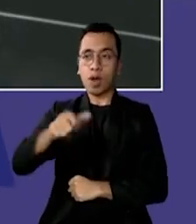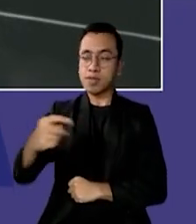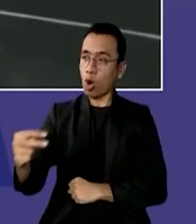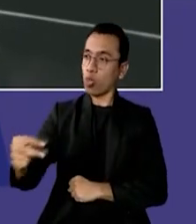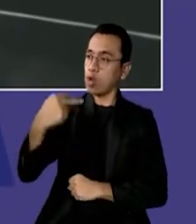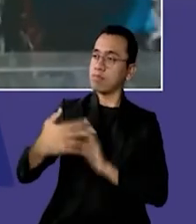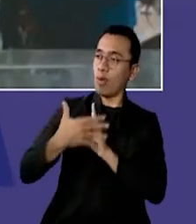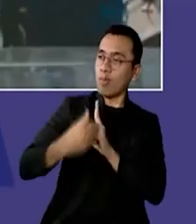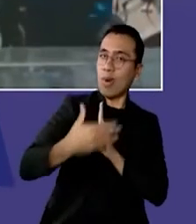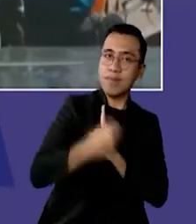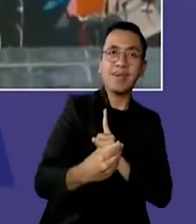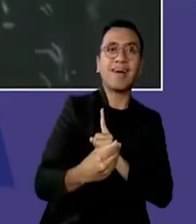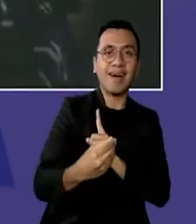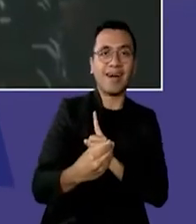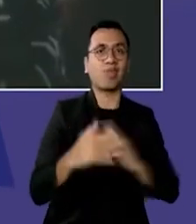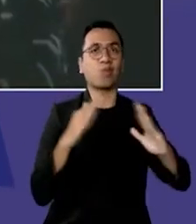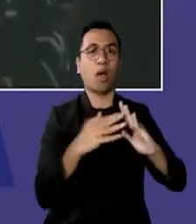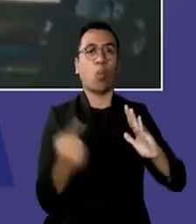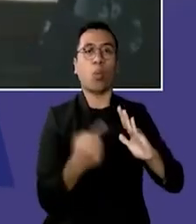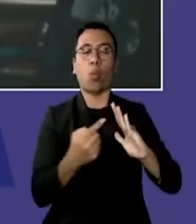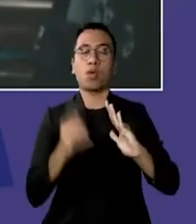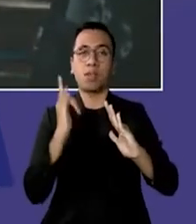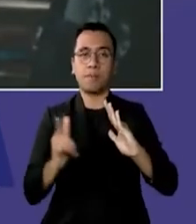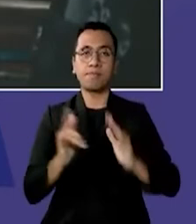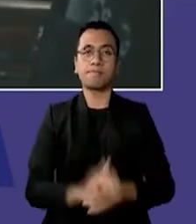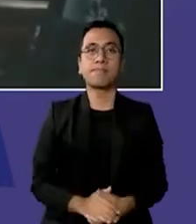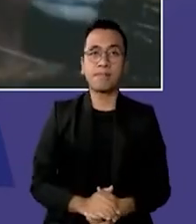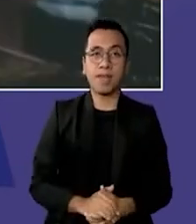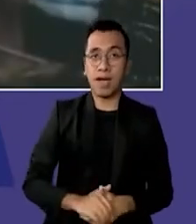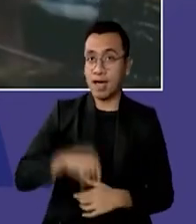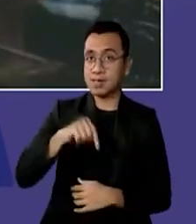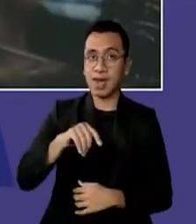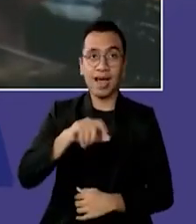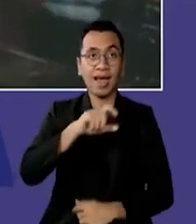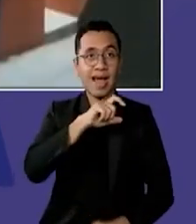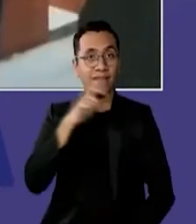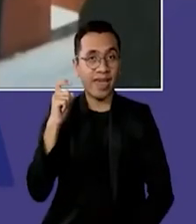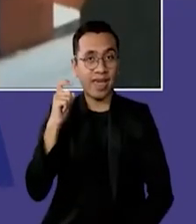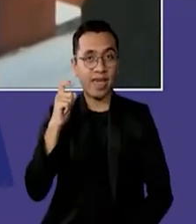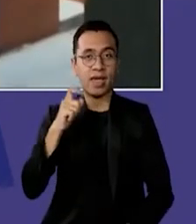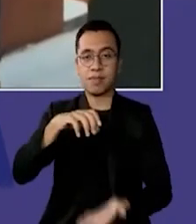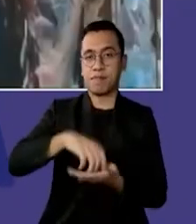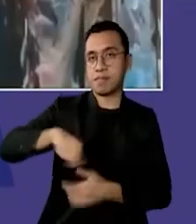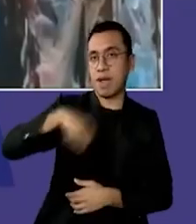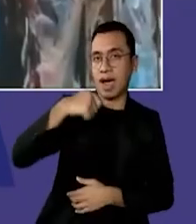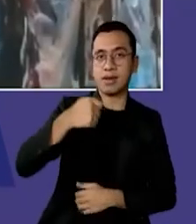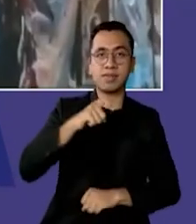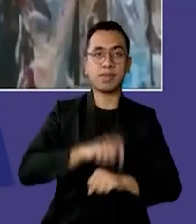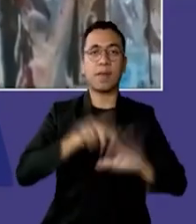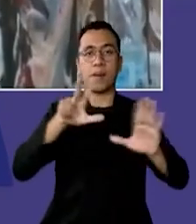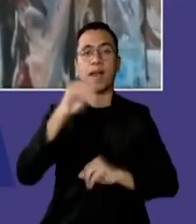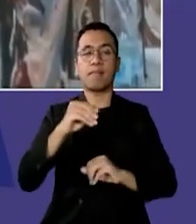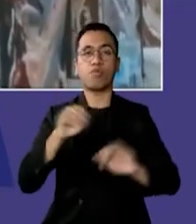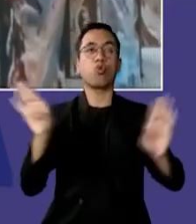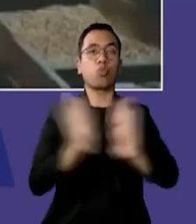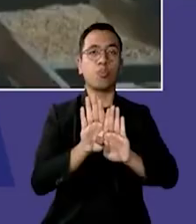misalnya untuk Miss A hari ini tidak ada kafe restoran yang boleh buka di atas 08.00 disemua stop